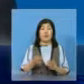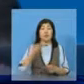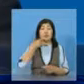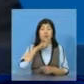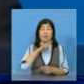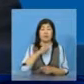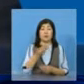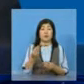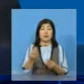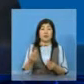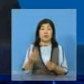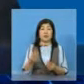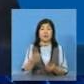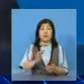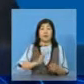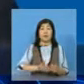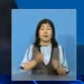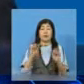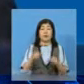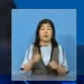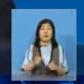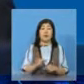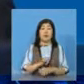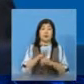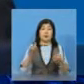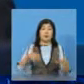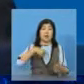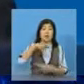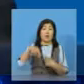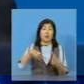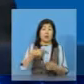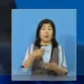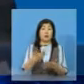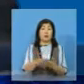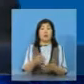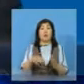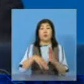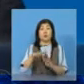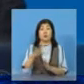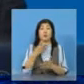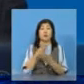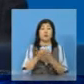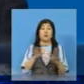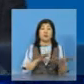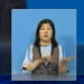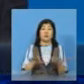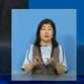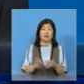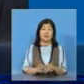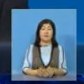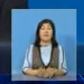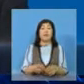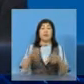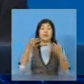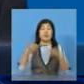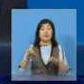Сэкономленные деньги позволят предпринимателям пополнить оборотные средства и в целом улучшить свою деятельность. Наряду с